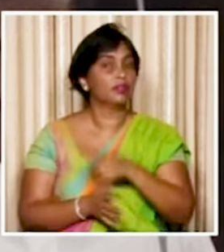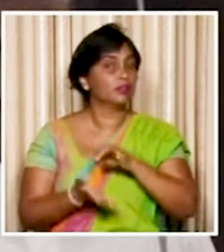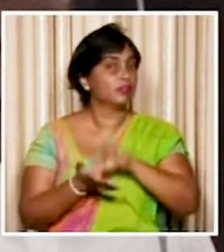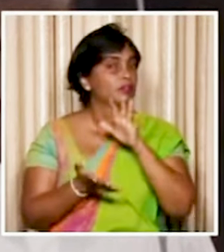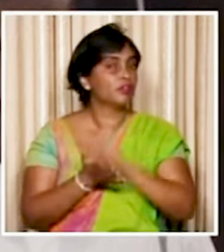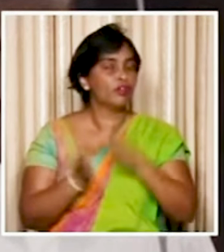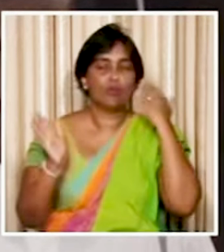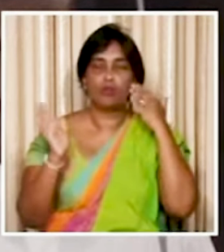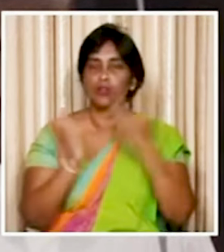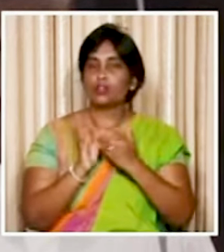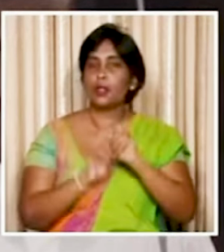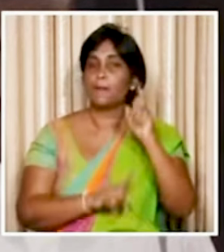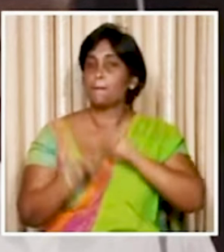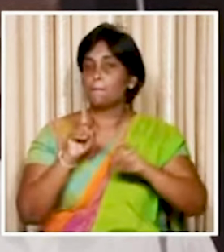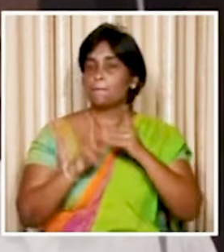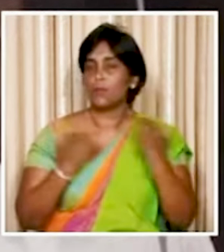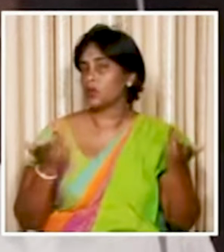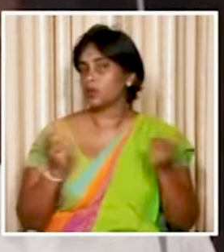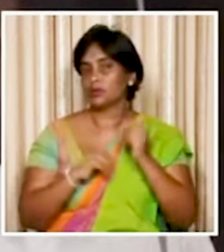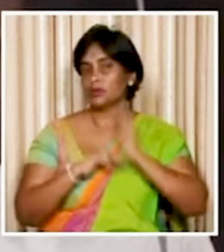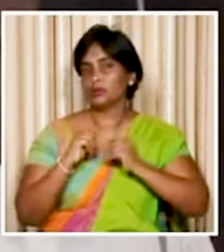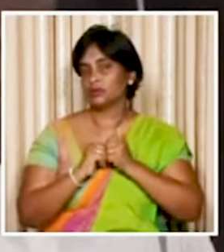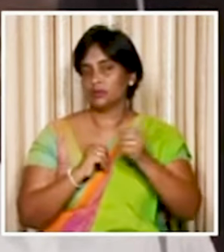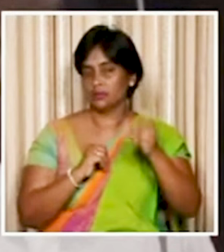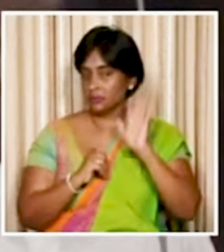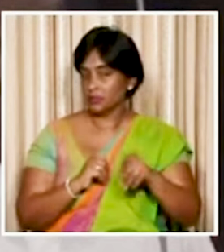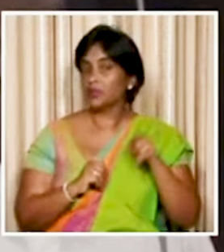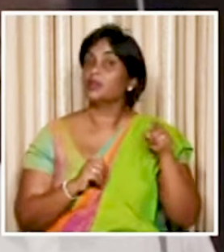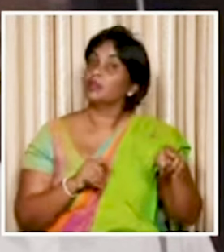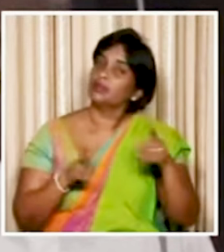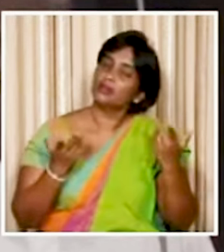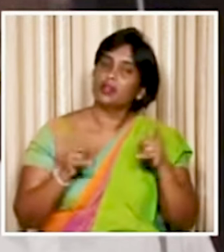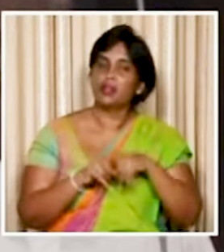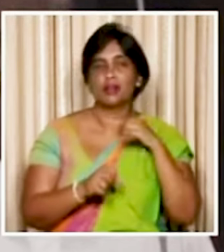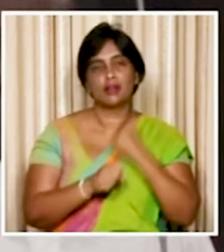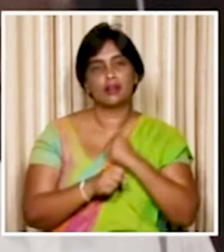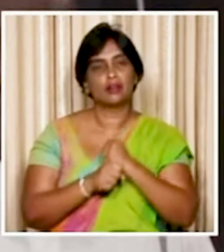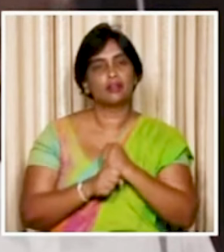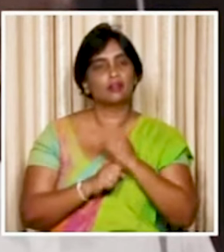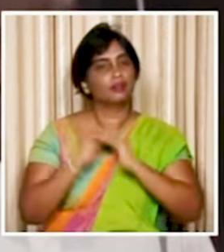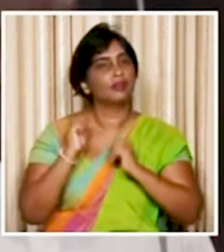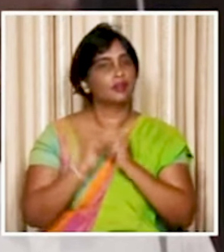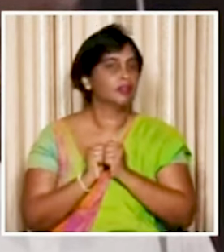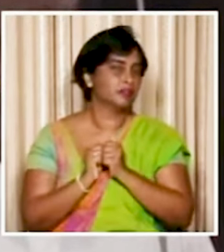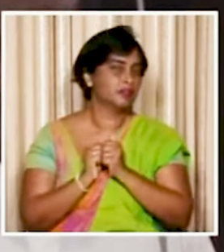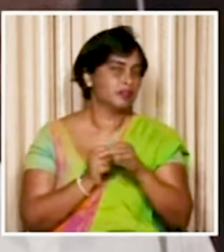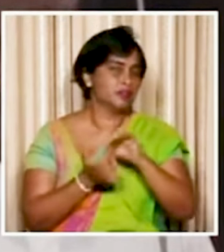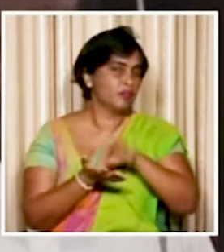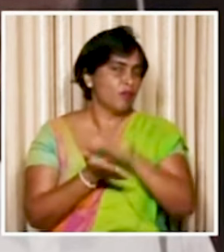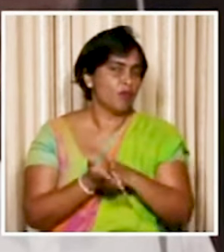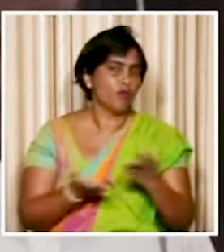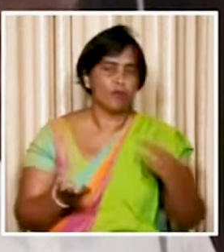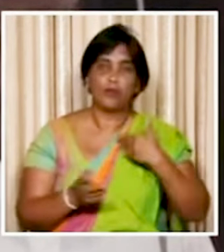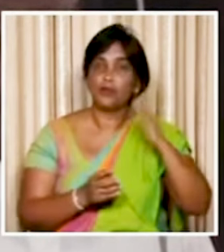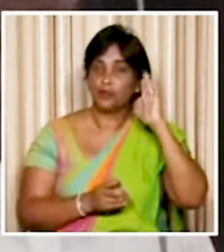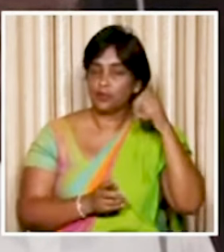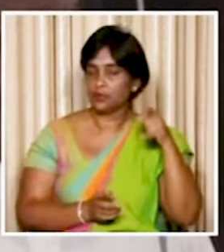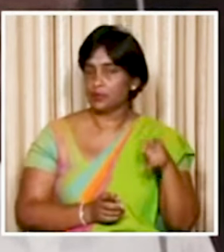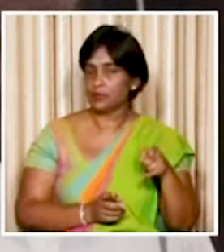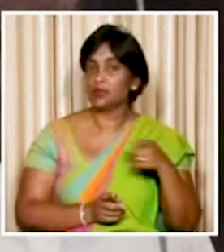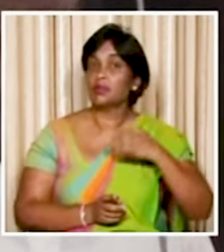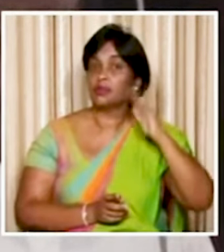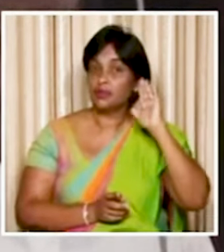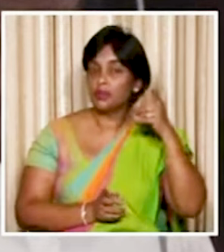பாராளுமன்றம் அல்லது அரசாங்கம் எடுக்கின்ற தீர்மானம் எதிர்காலத்தில் சர்வதேச நாடுகளுக்கு இலங்கை மீது